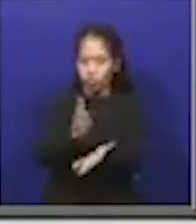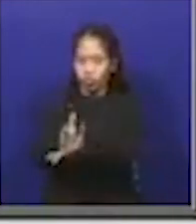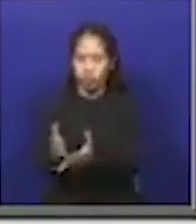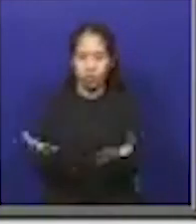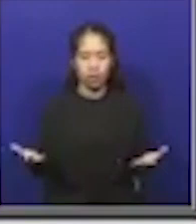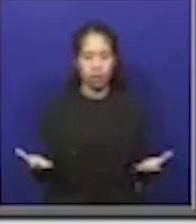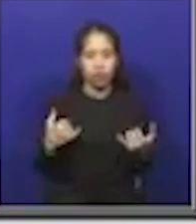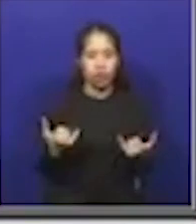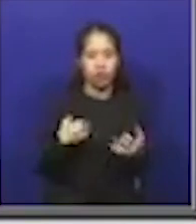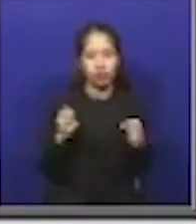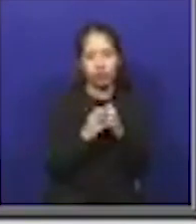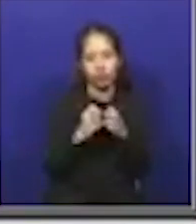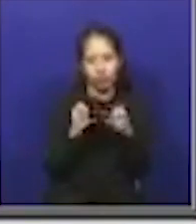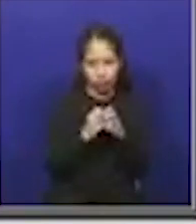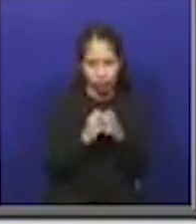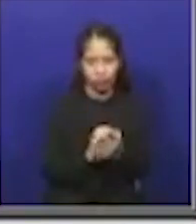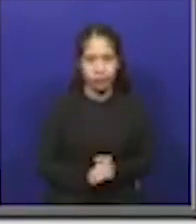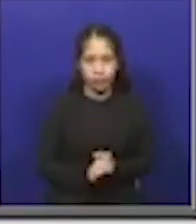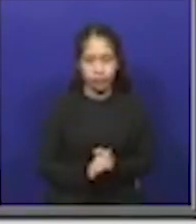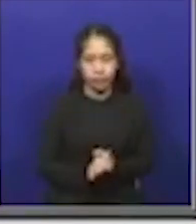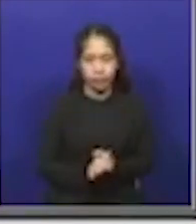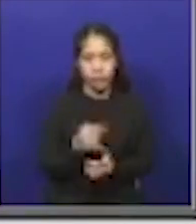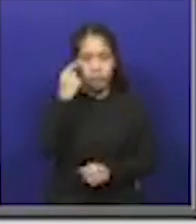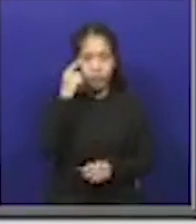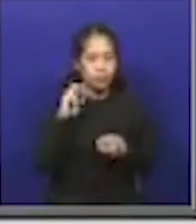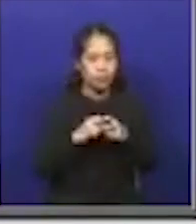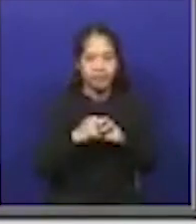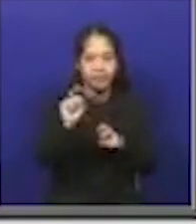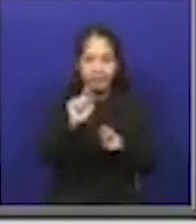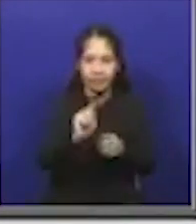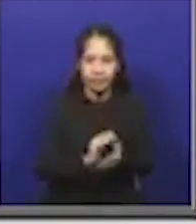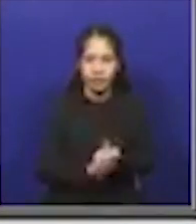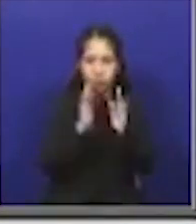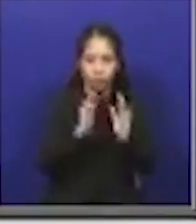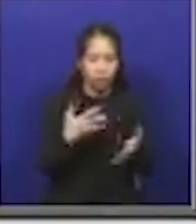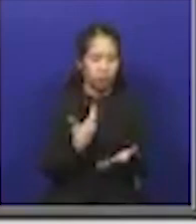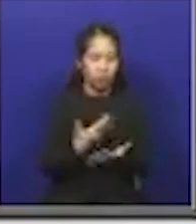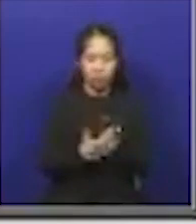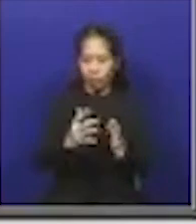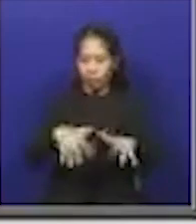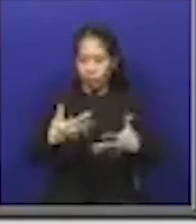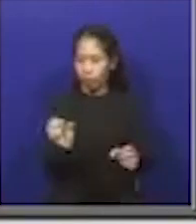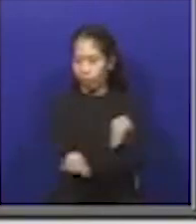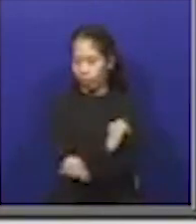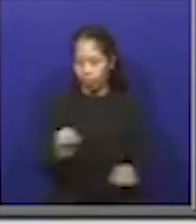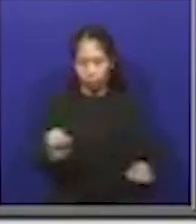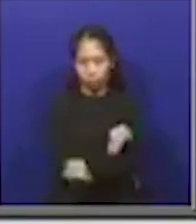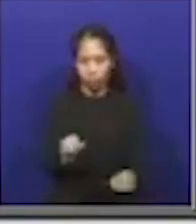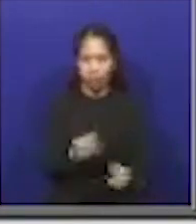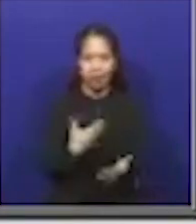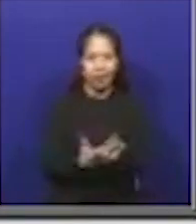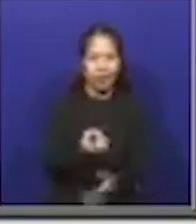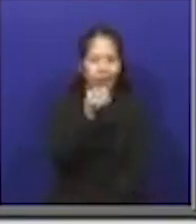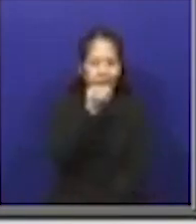ตอนนี้ค่อนข้างยุ่งนะท่านว่าเกิดอะไรฮะคนไม่มีตังค์ไม่มีเงินกินข้